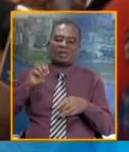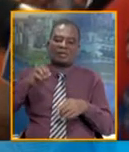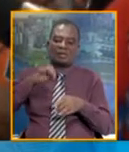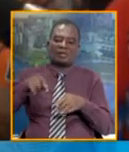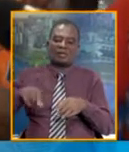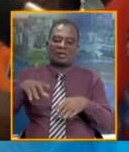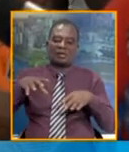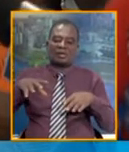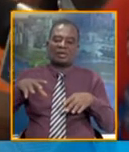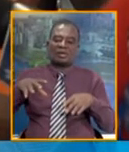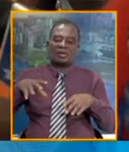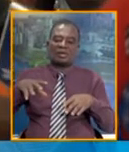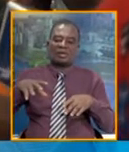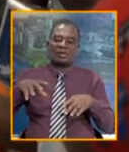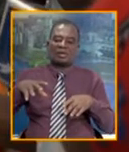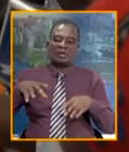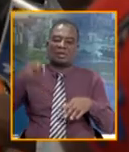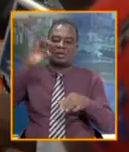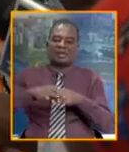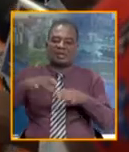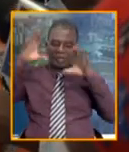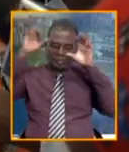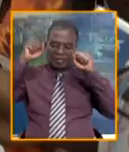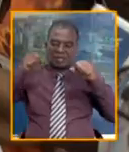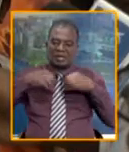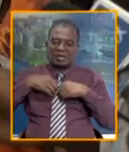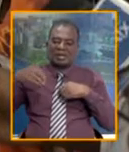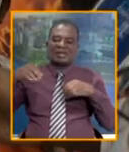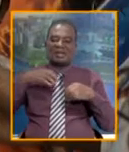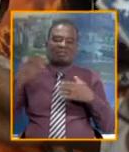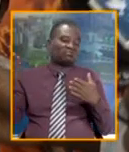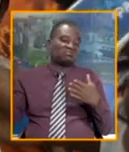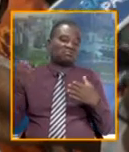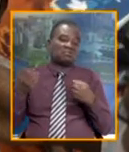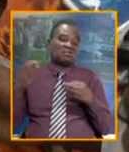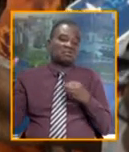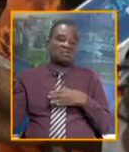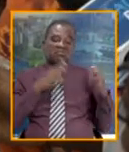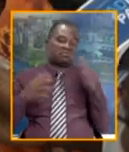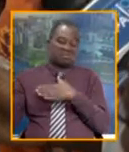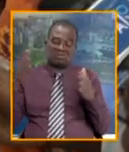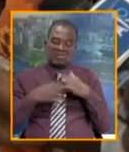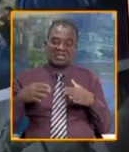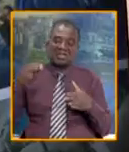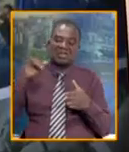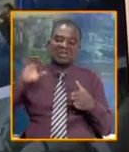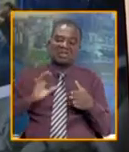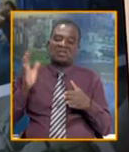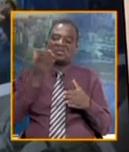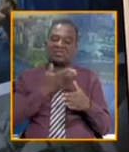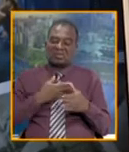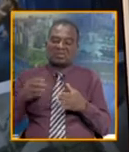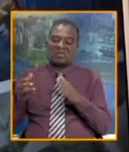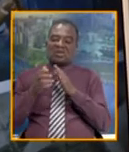l'élection présidentielle a été émaillée de certains incidents dans certaines villes de Côte d'Ivoire. Donc notre mécanisme est un mécanisme d'alerte précoce,